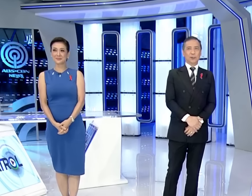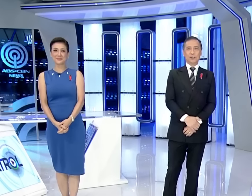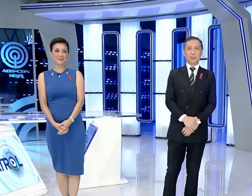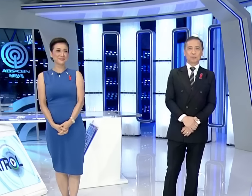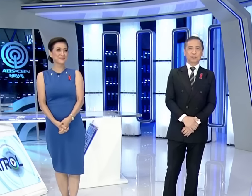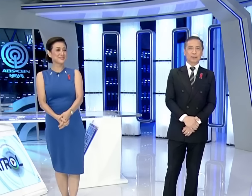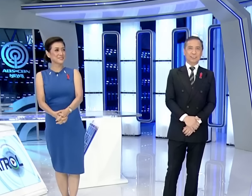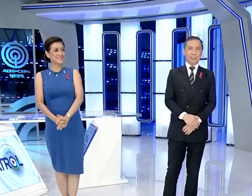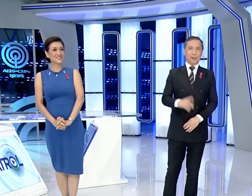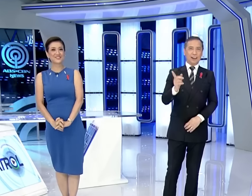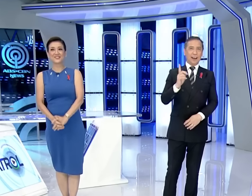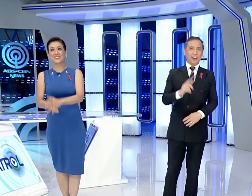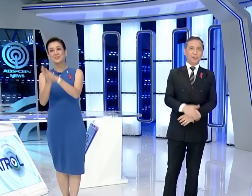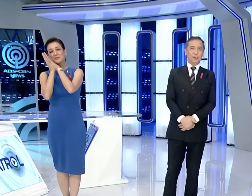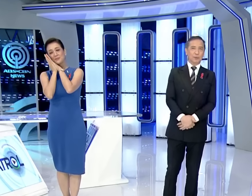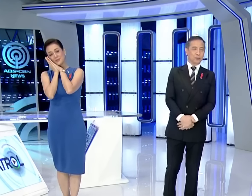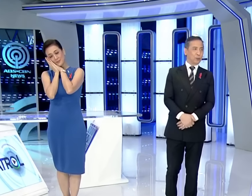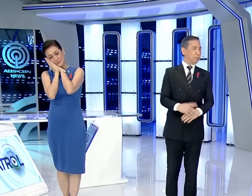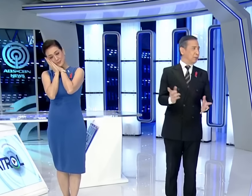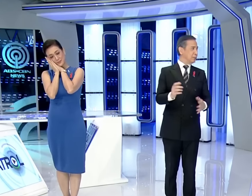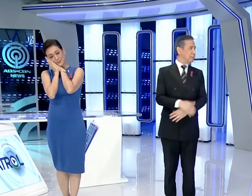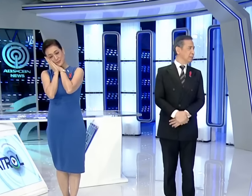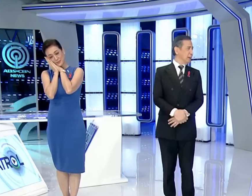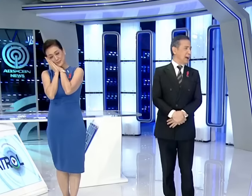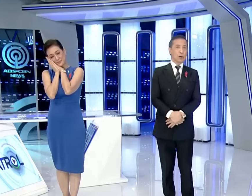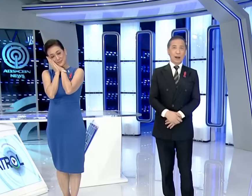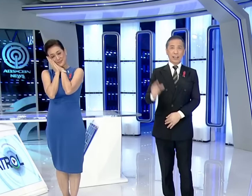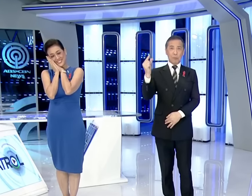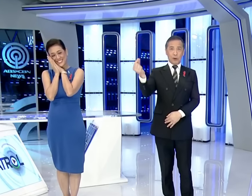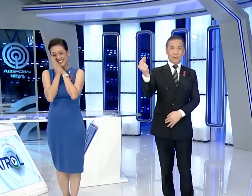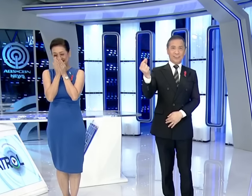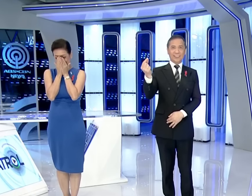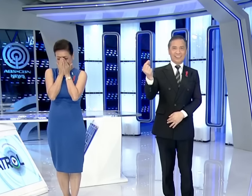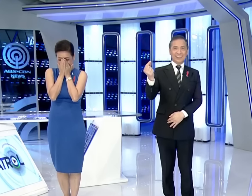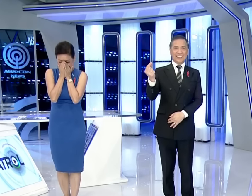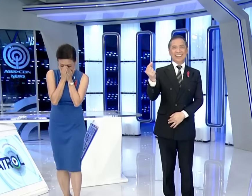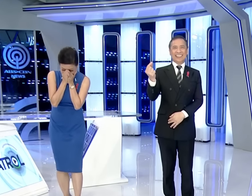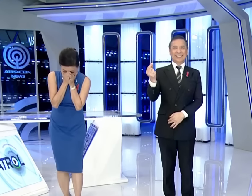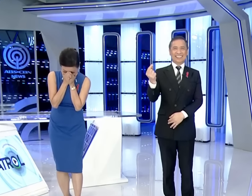yun. Mas matindi yung kakilala ko, mga ano? Grupo. Agawang lamok.